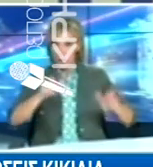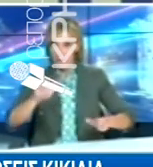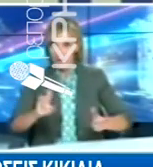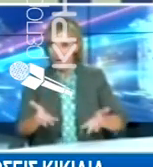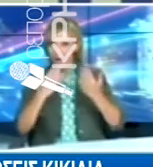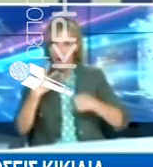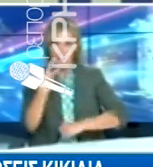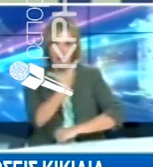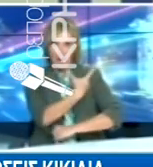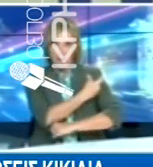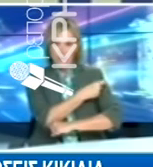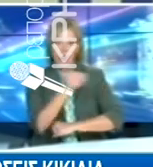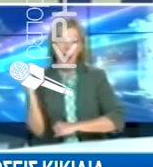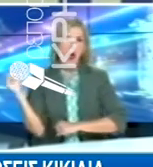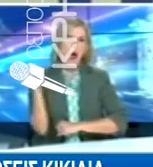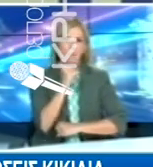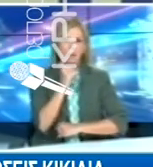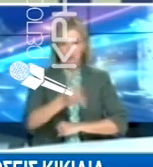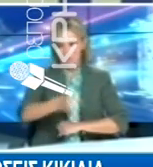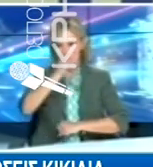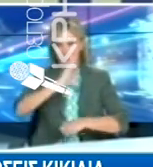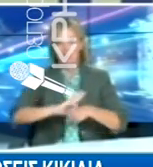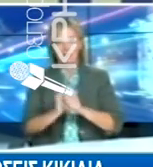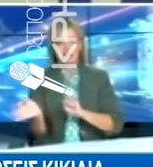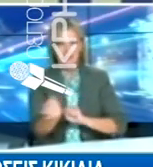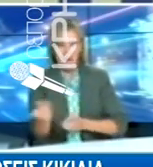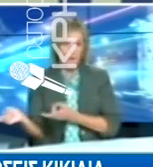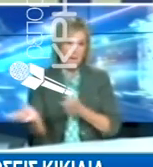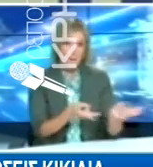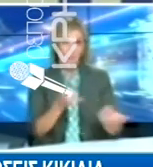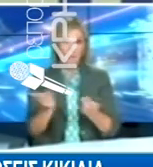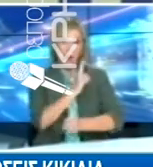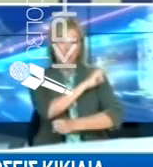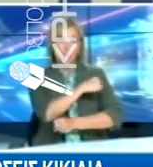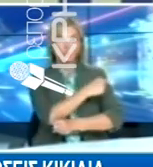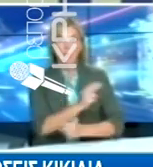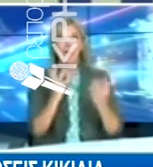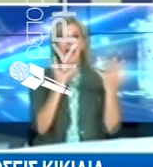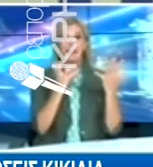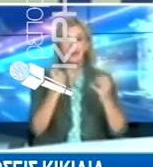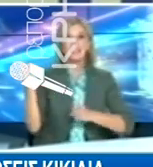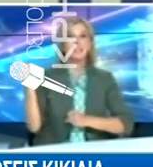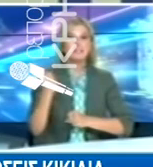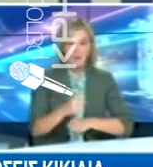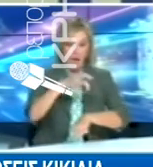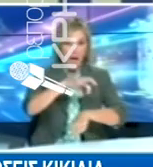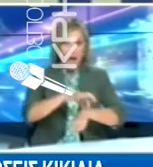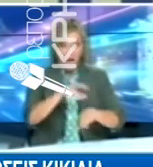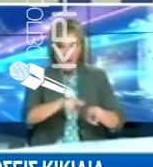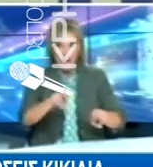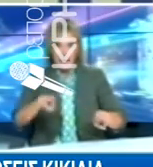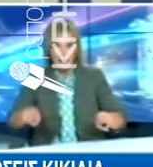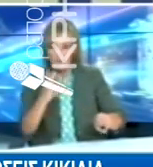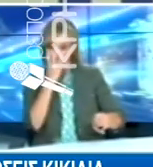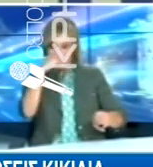Τα στοιχεία του Εθνικού Οργανισμού Δημόσιας Υγείας είναι συντριπτικά. Πάνω από το 90% των ασθενών που βρίσκονται σε